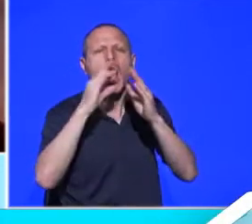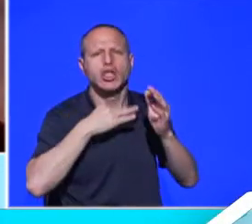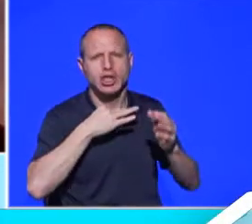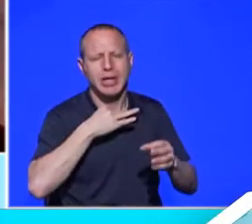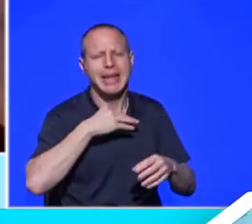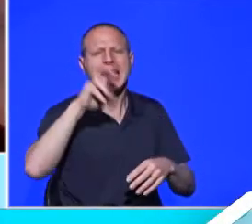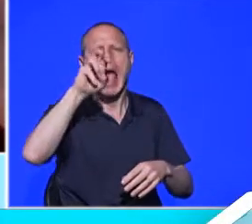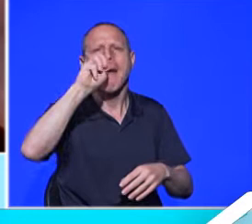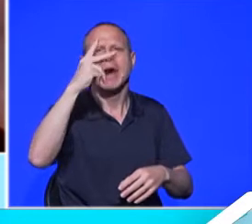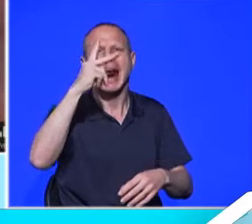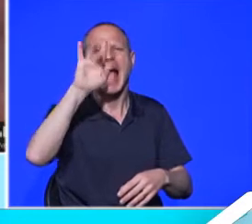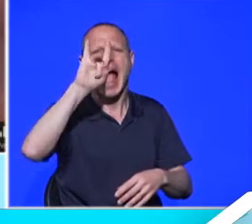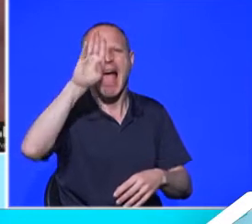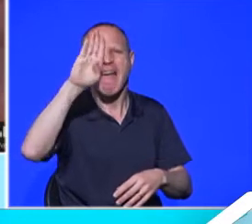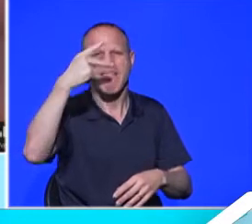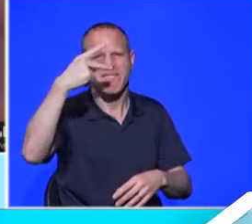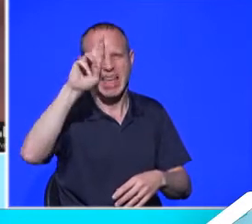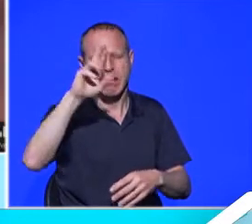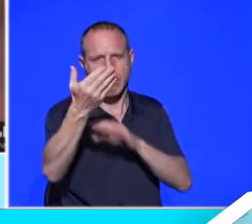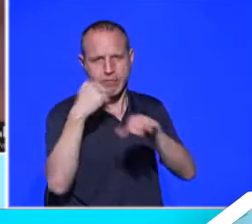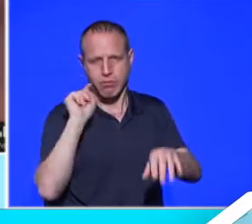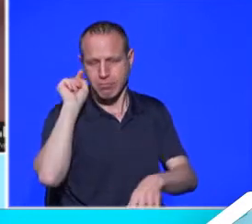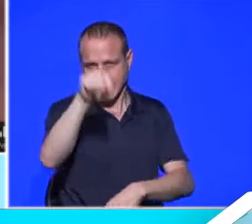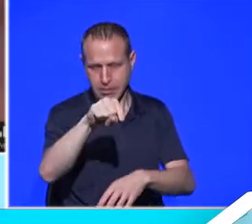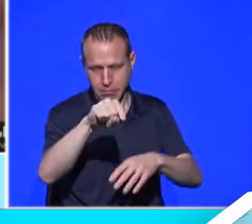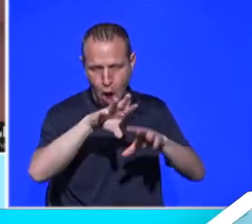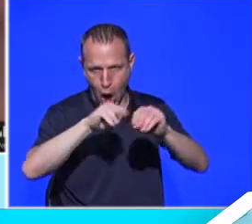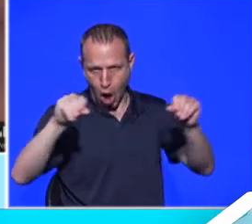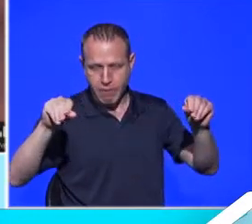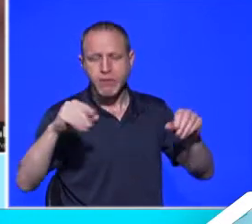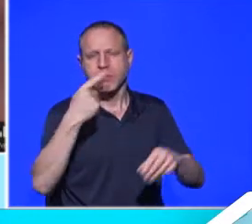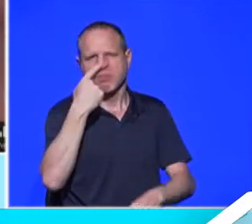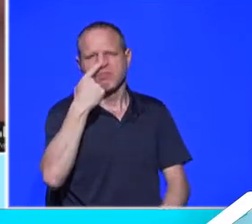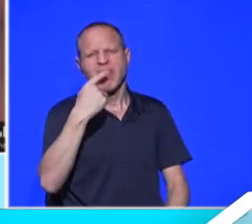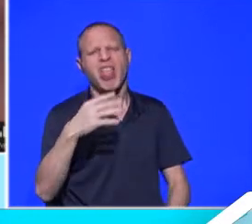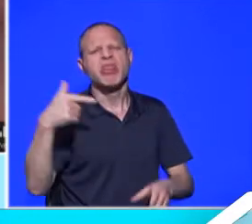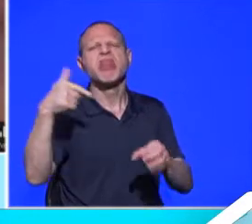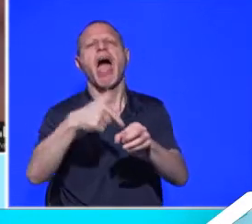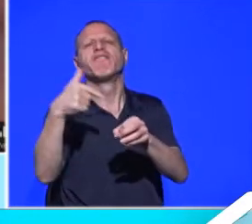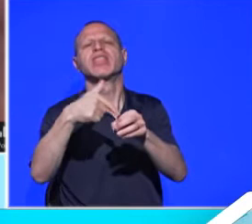עוד לפני שמגיעים לחוף כבר מריחים את הריח של נפט,